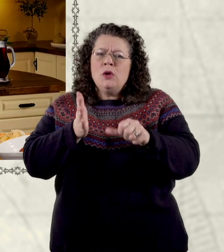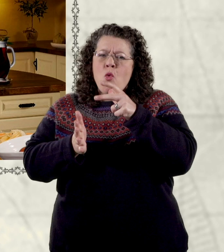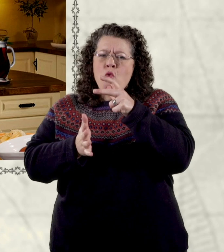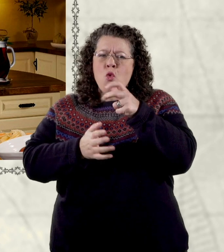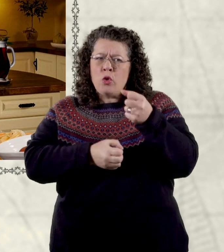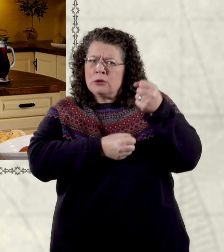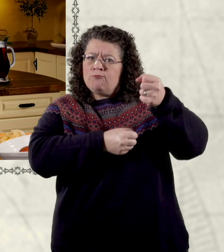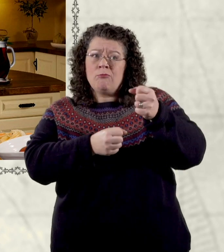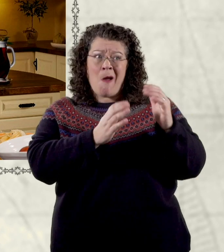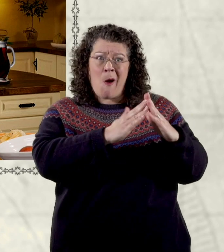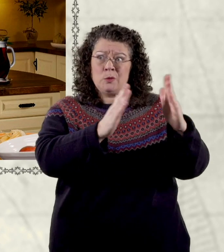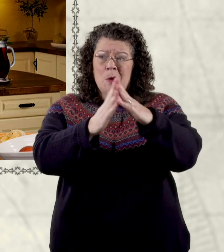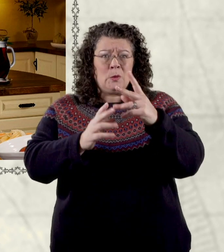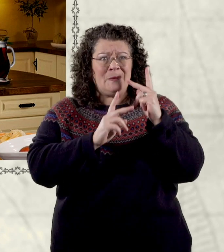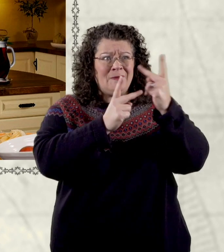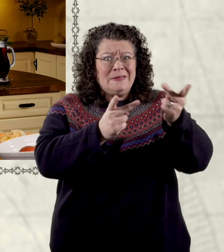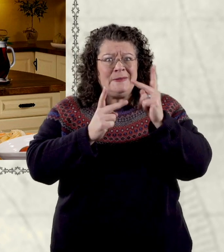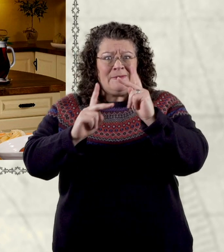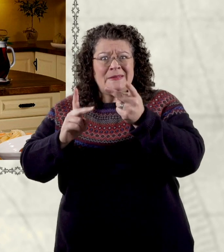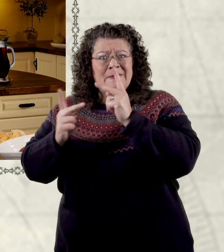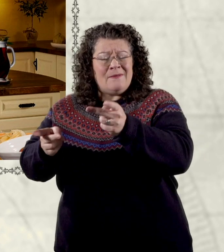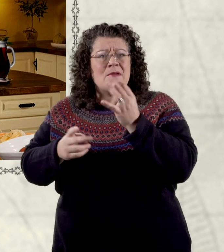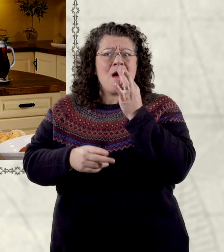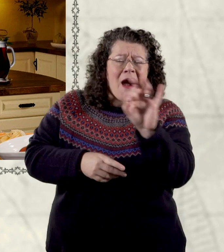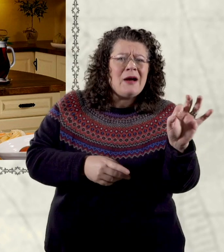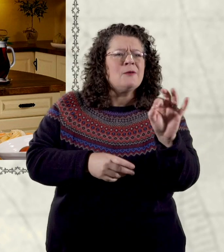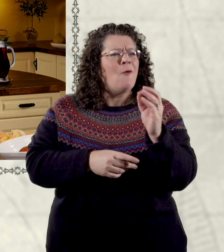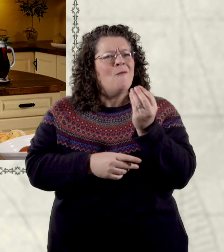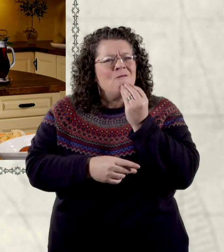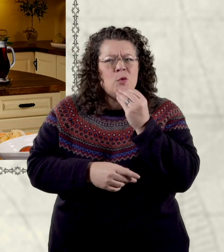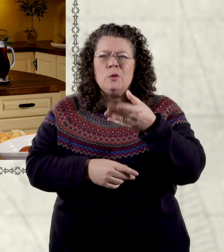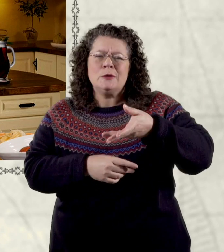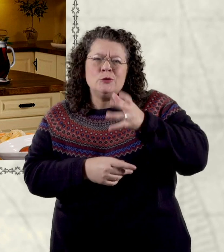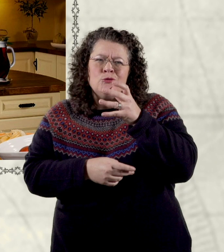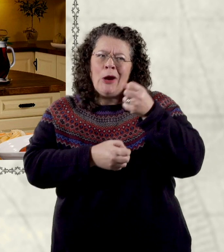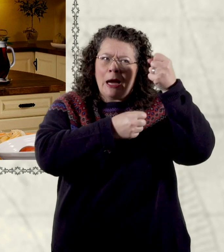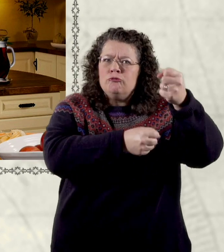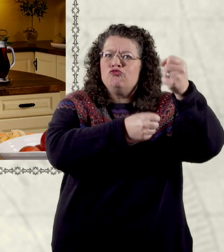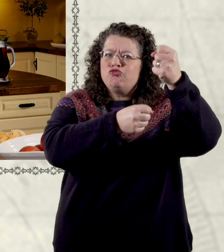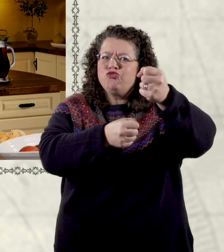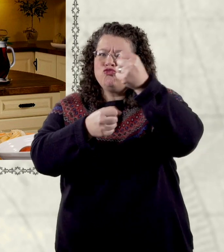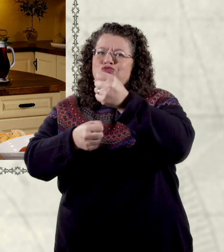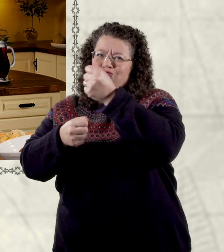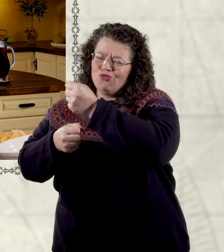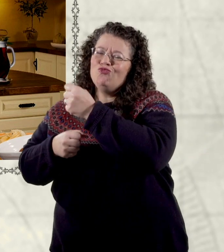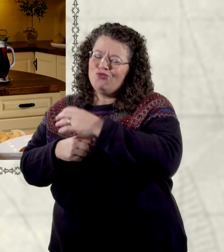Ac mi fydden nhw'n cario ceffyl pren o dŷ i dŷ a'i ddefnyddio i ofyn am fwyd a diod.